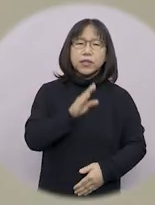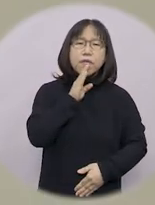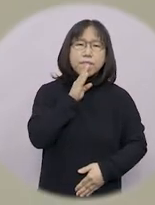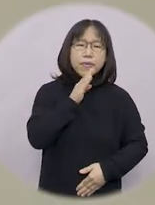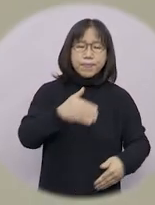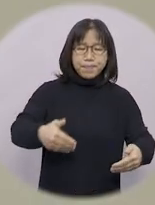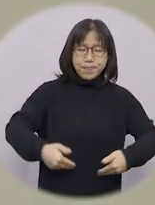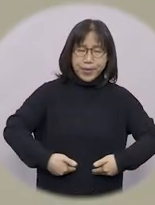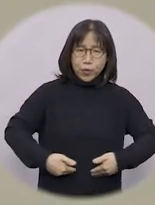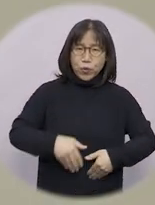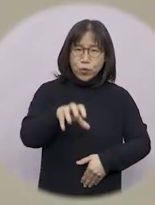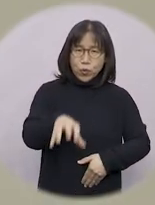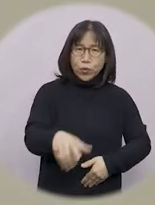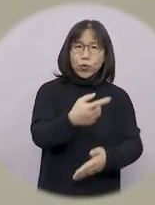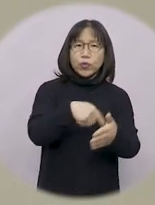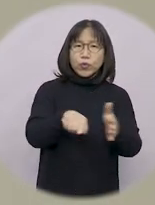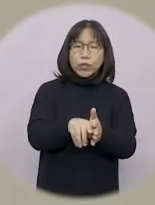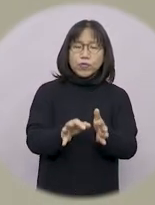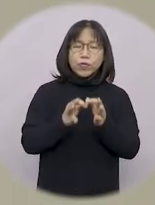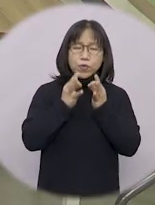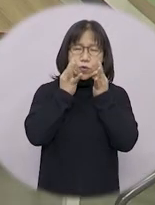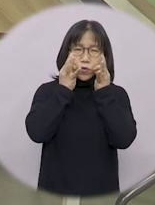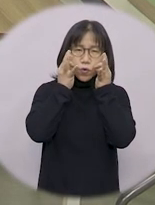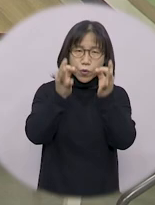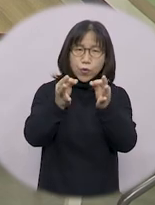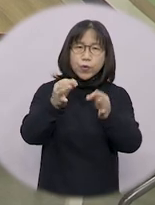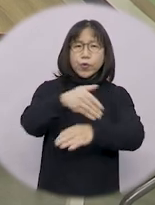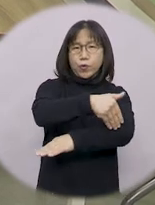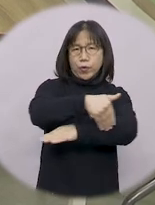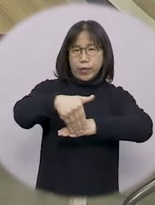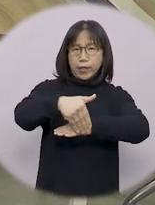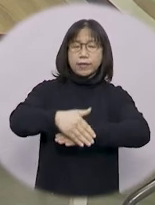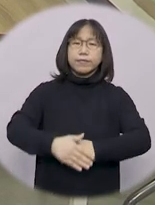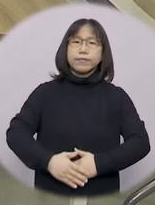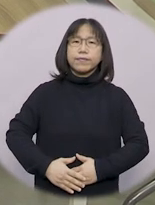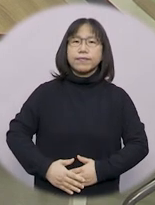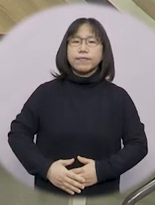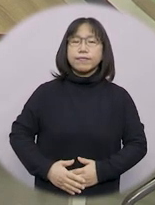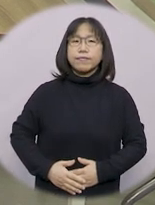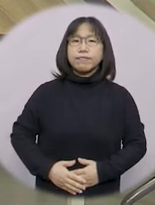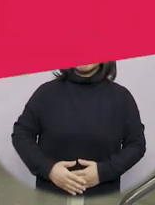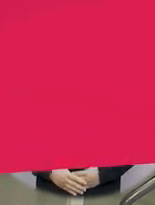필요한 공간이 될 수 있도록 최선의 노력을 다하겠다는 방침입니다